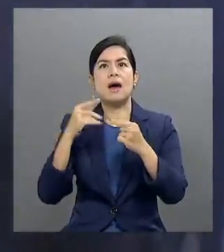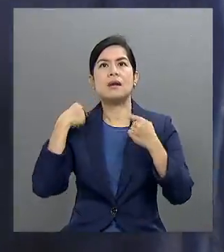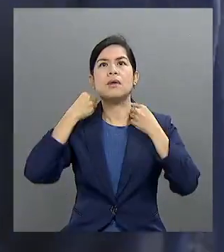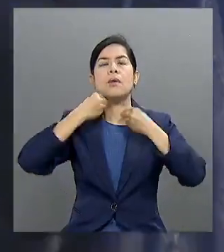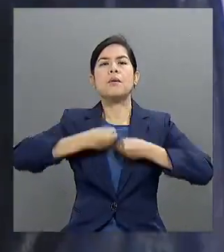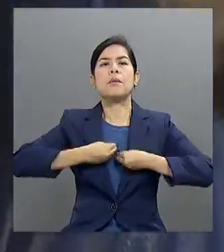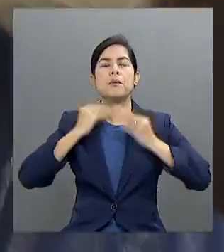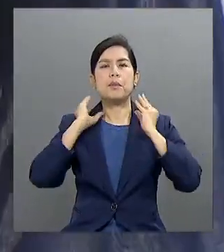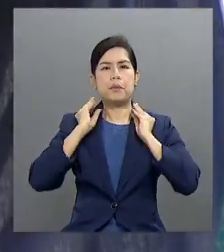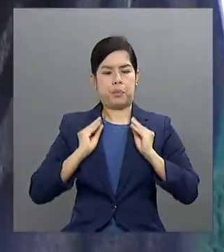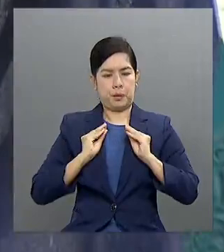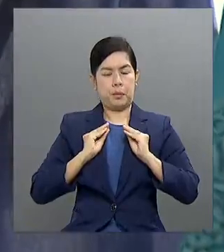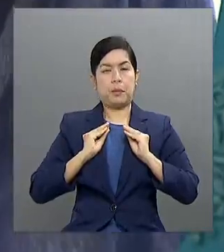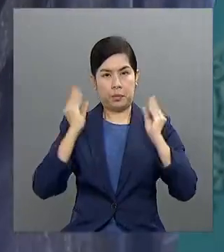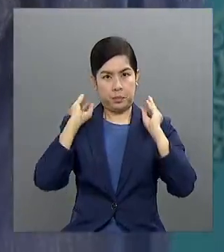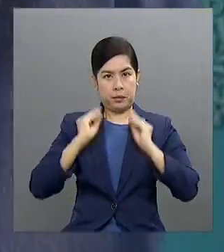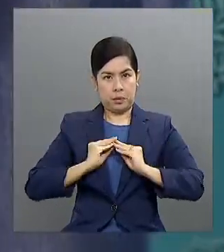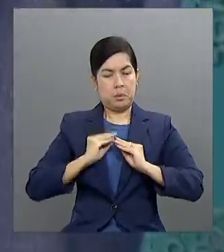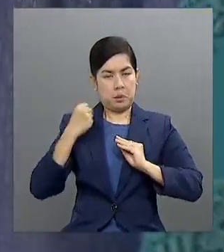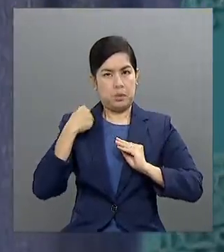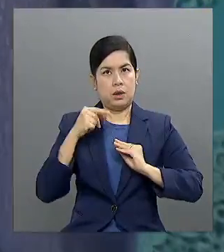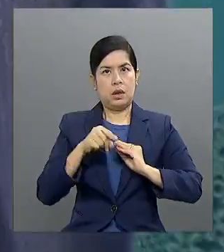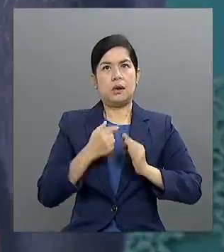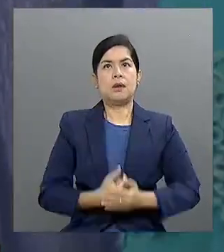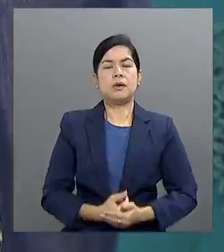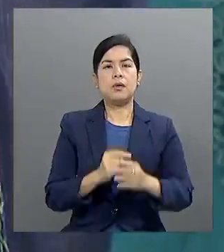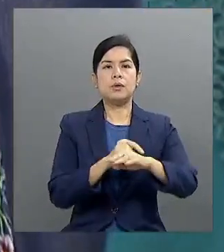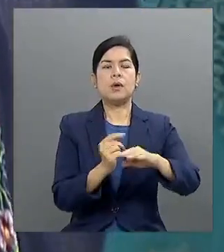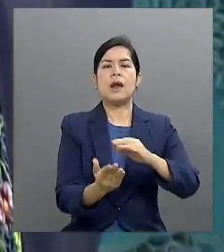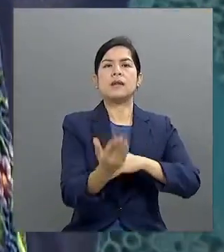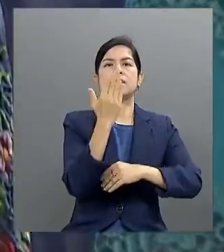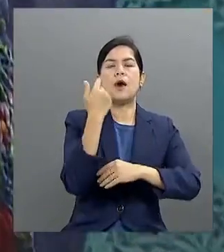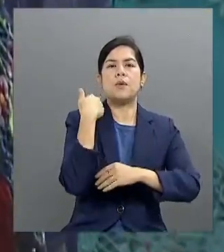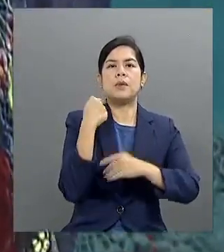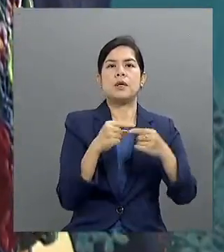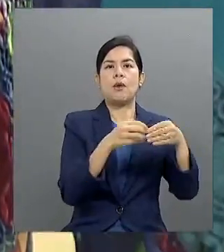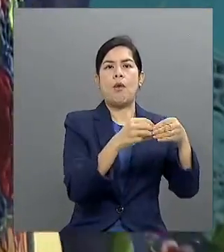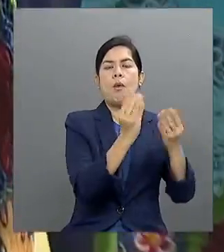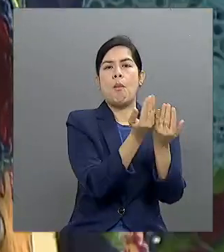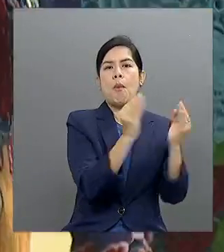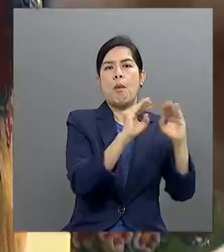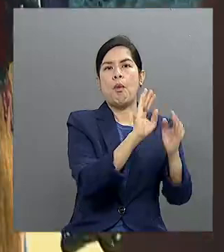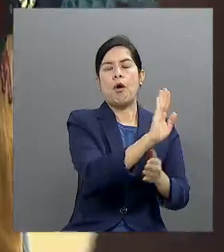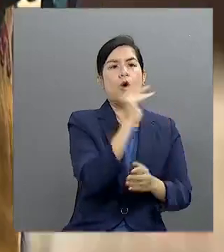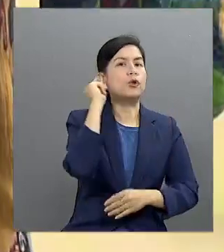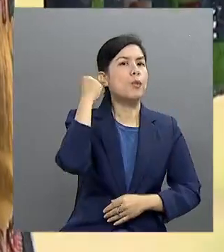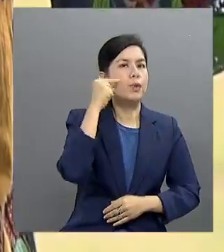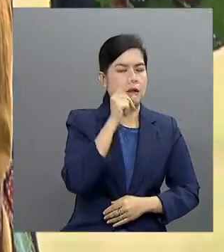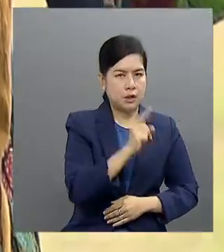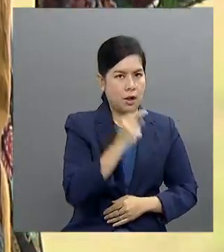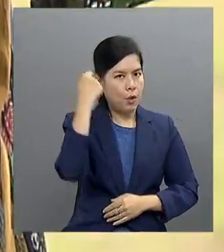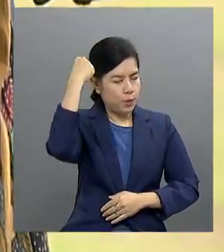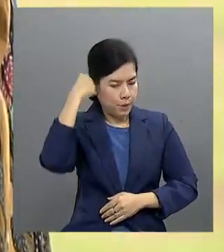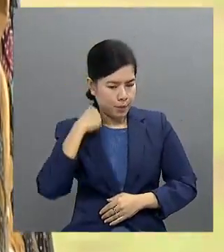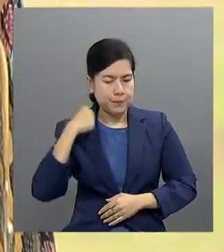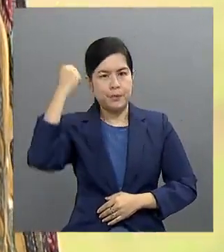ก่อนเขาที่จะสวมใส่ชุดคุยยาวเนี่ยนะครับพ่อแม่ฝ่ายหญิงเนี่ยนะครับจะต้องเป็นคนหวีผมให้เจ้าสาวก่อนนะครับการหวี